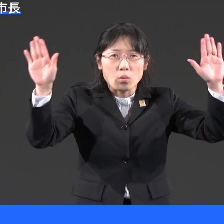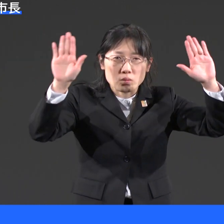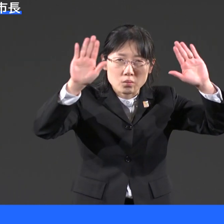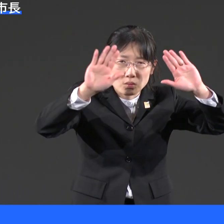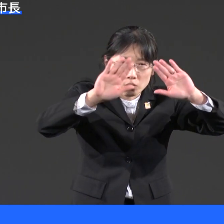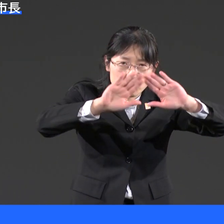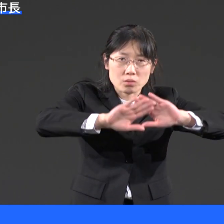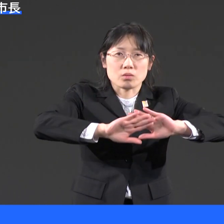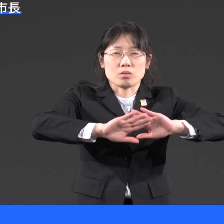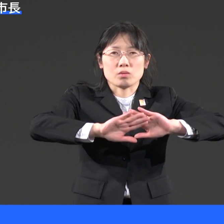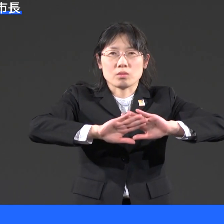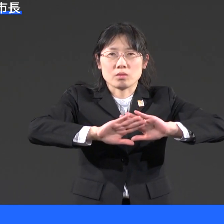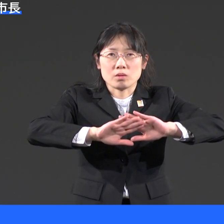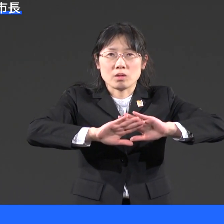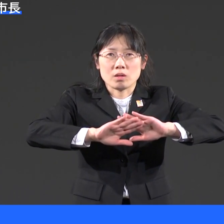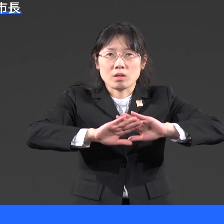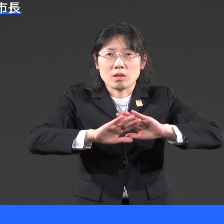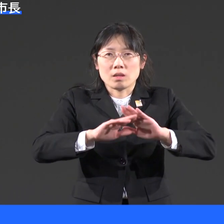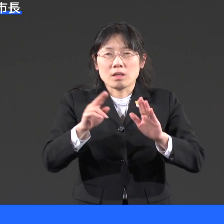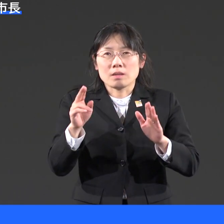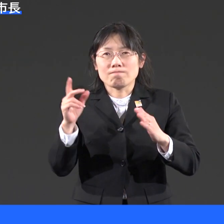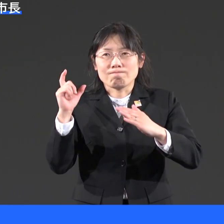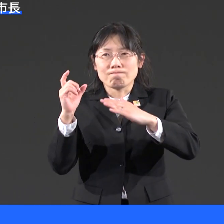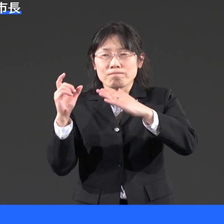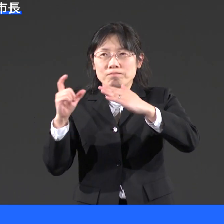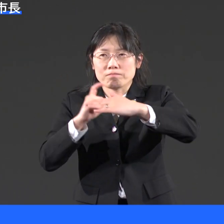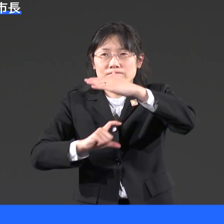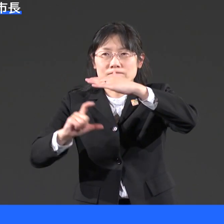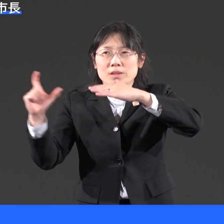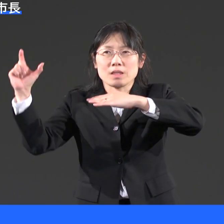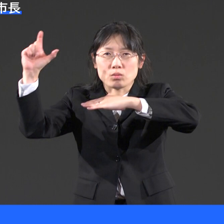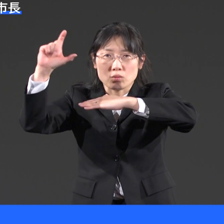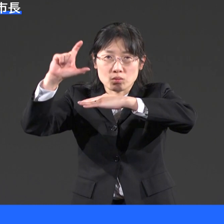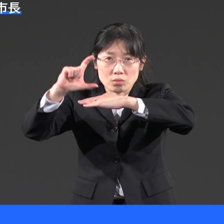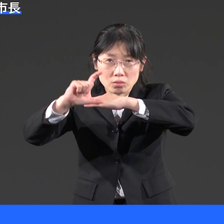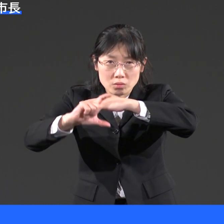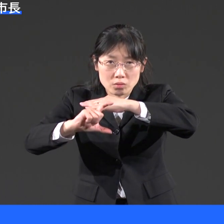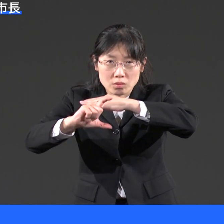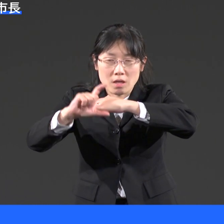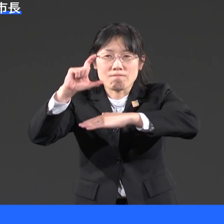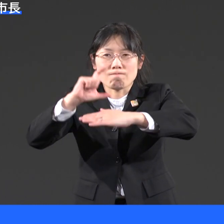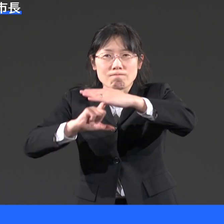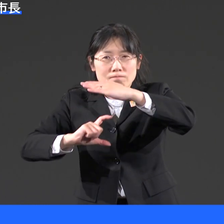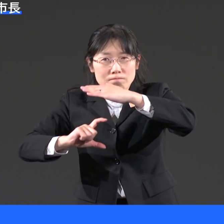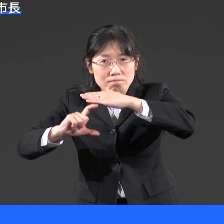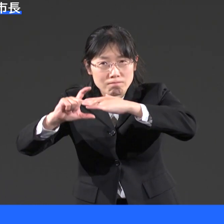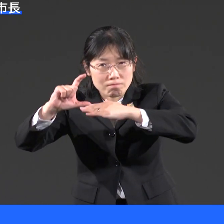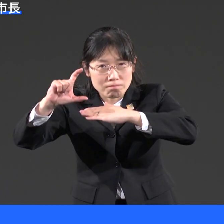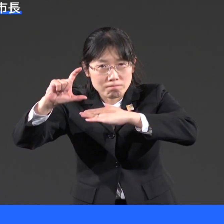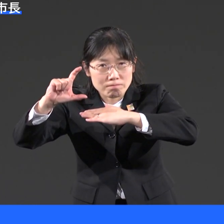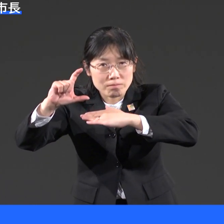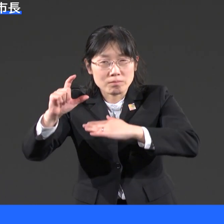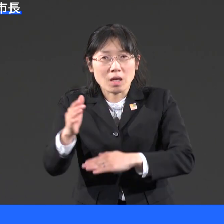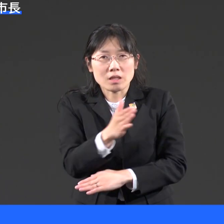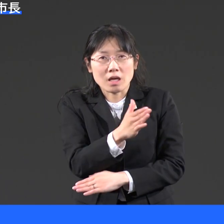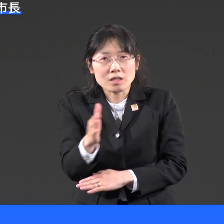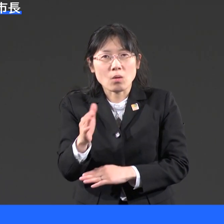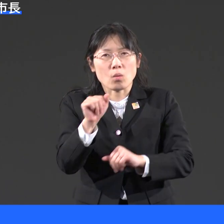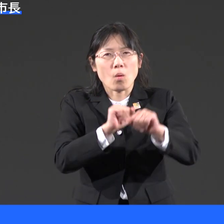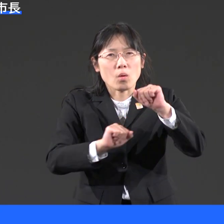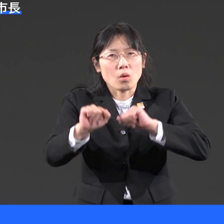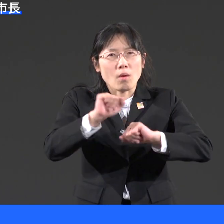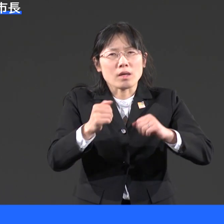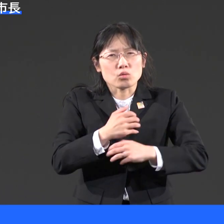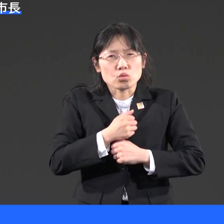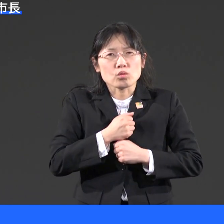とか、それから日没後、夜明け前ですね、こういったことの行動には注意をしていただか